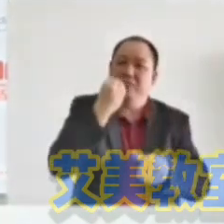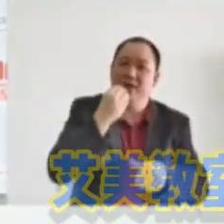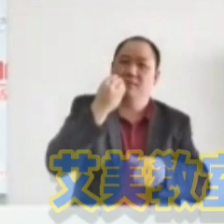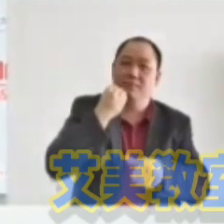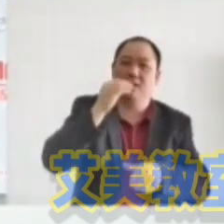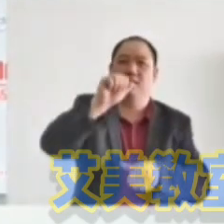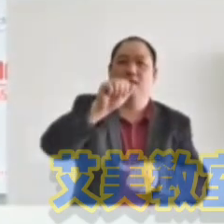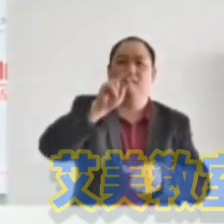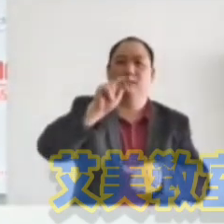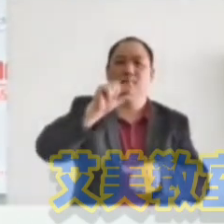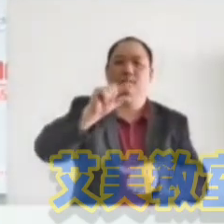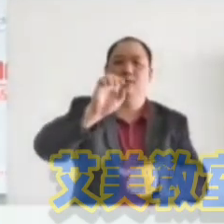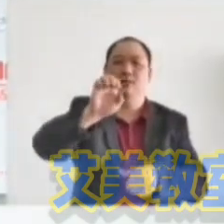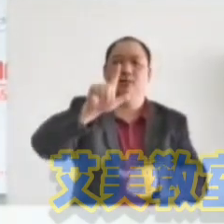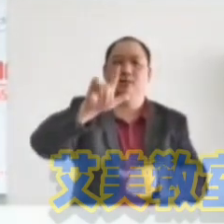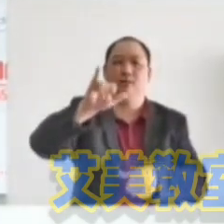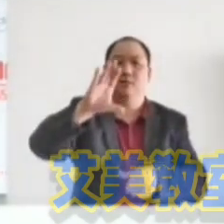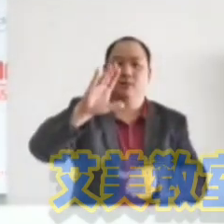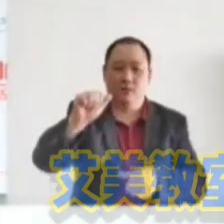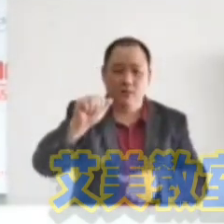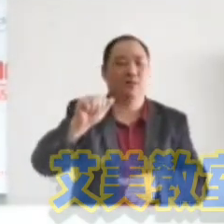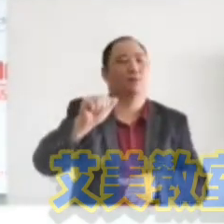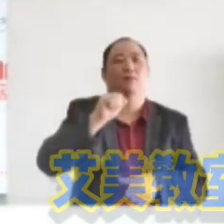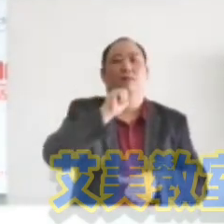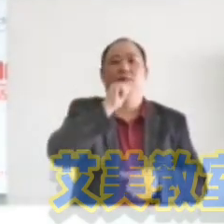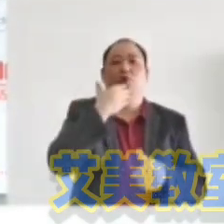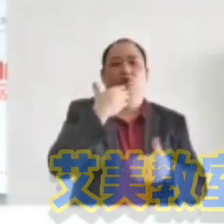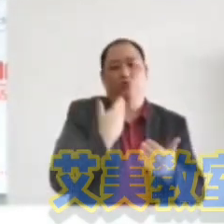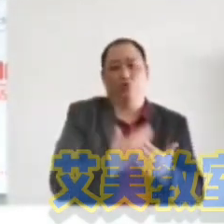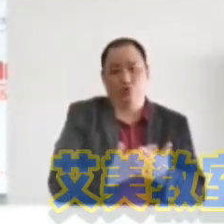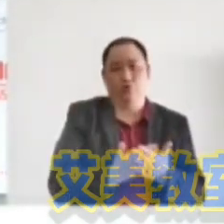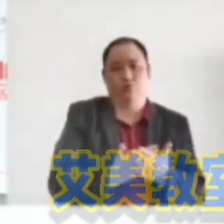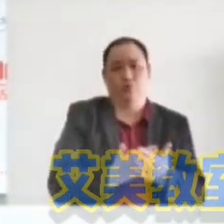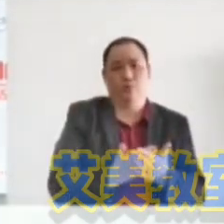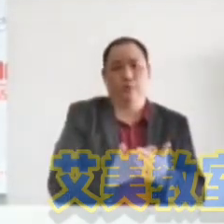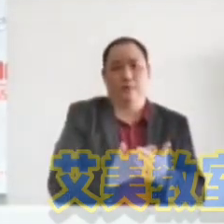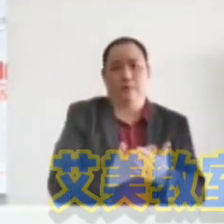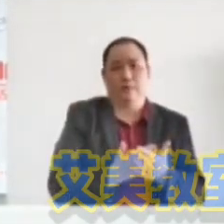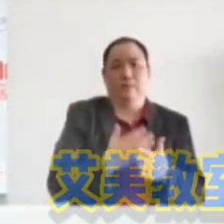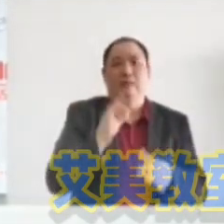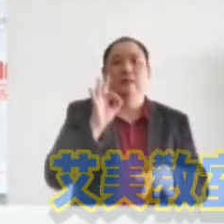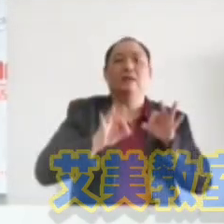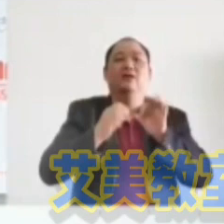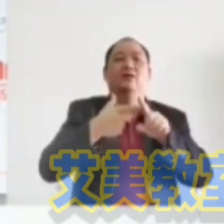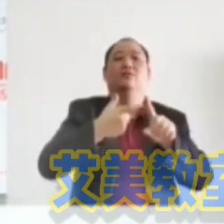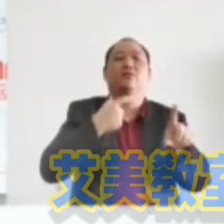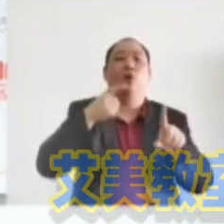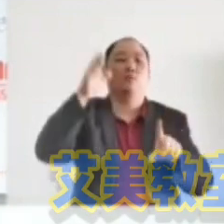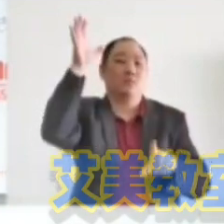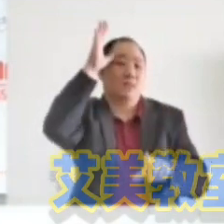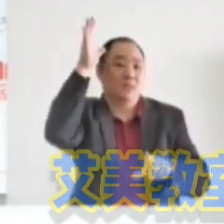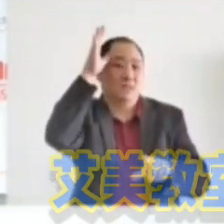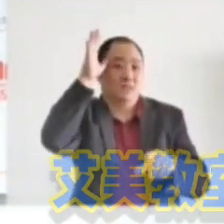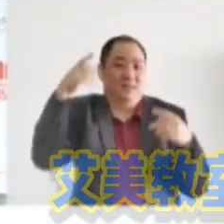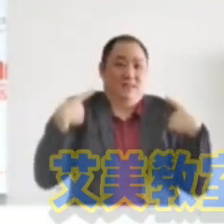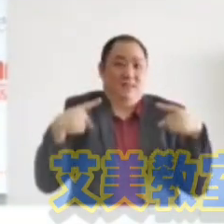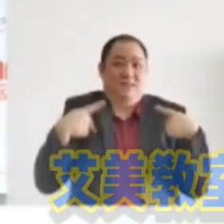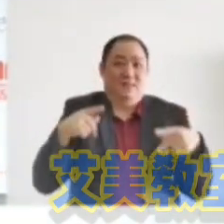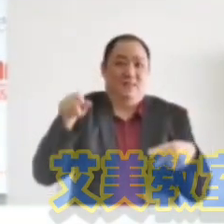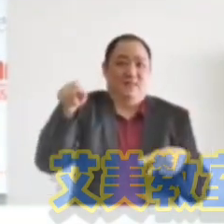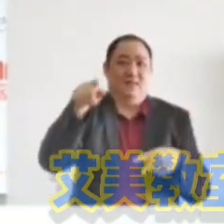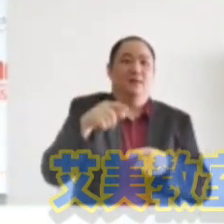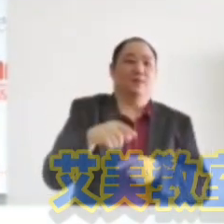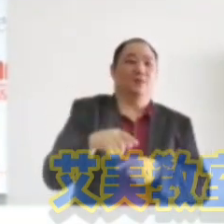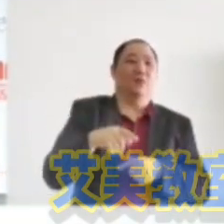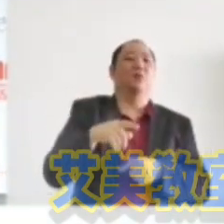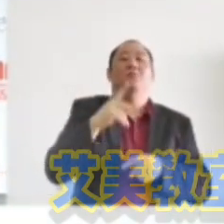用的话，它对人体是有一定的负担，还有哦，就是会导致我们的肝火旺盛。所以如果安妮莎啦是每一天